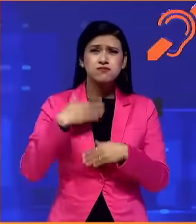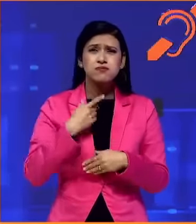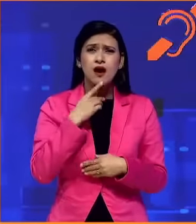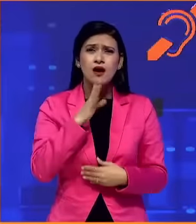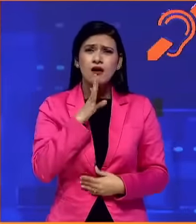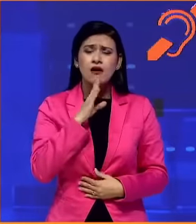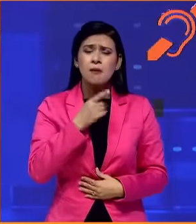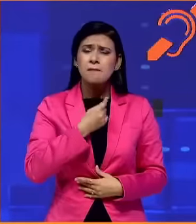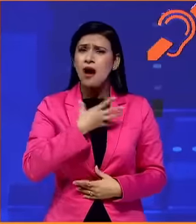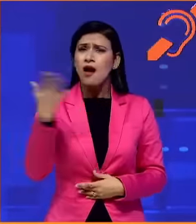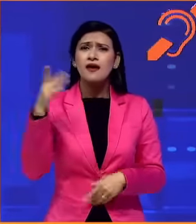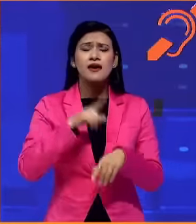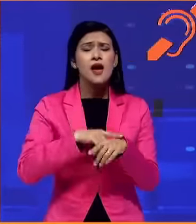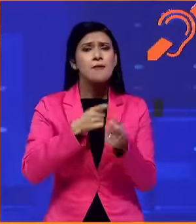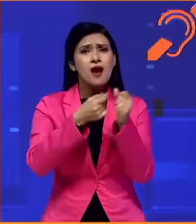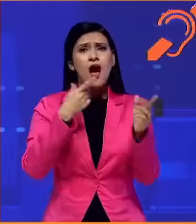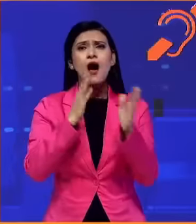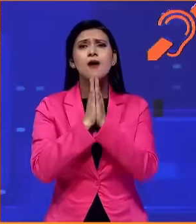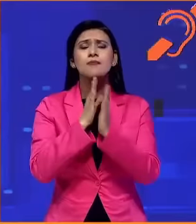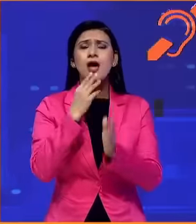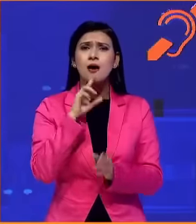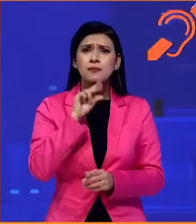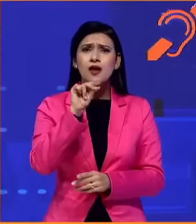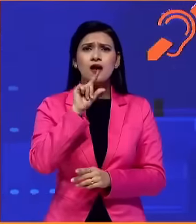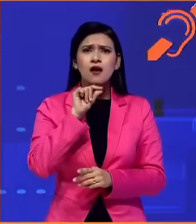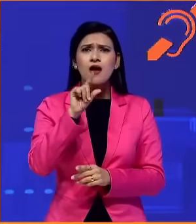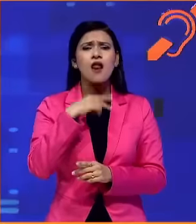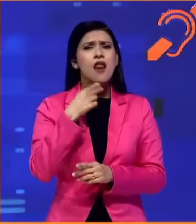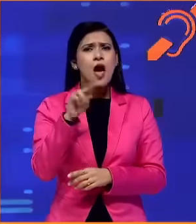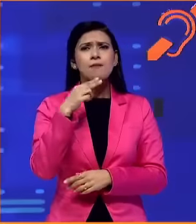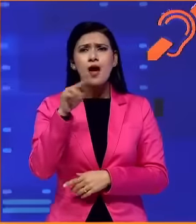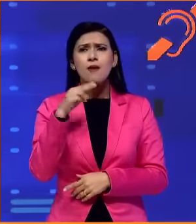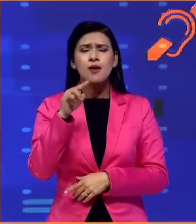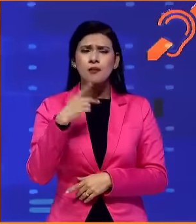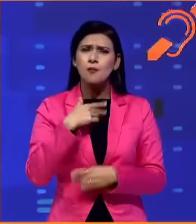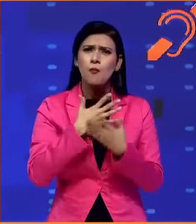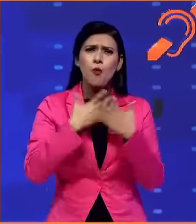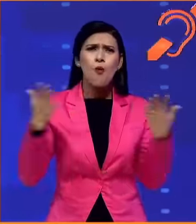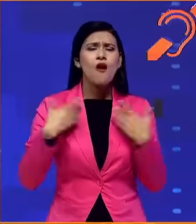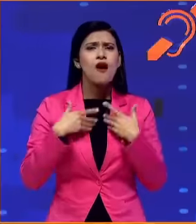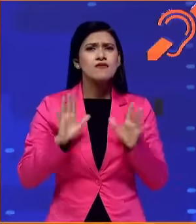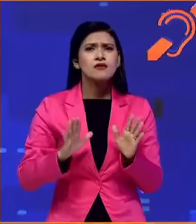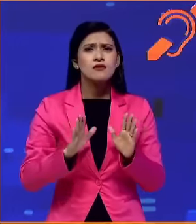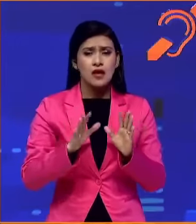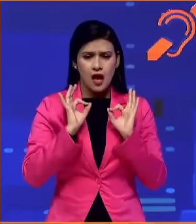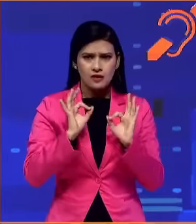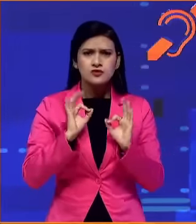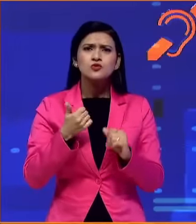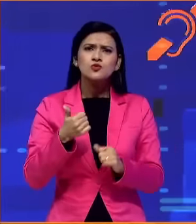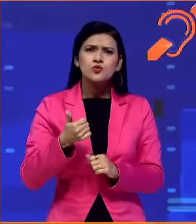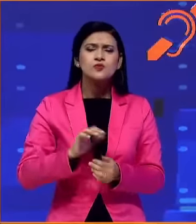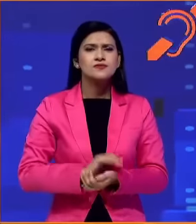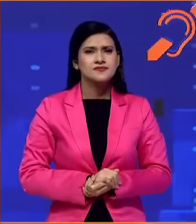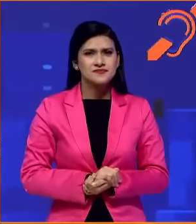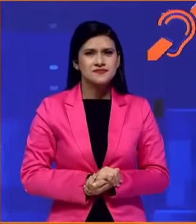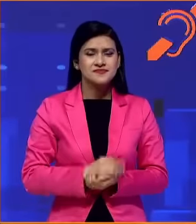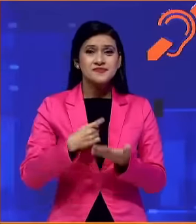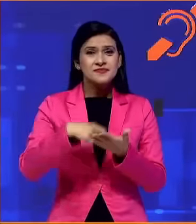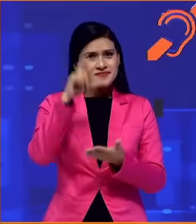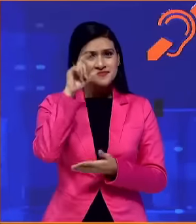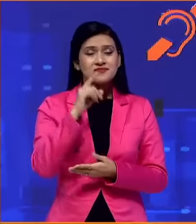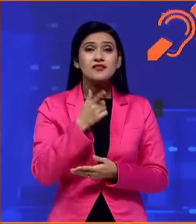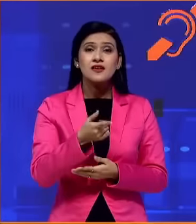सुबहऔरशामहजारोंबारयहीकहताहूं।इसलिए भगवानकानामलेनाअच्छाहै,औरजितनाअधिकआप इसकाजापकरेंगे,उतनाहीबेहतरहोगा।तोफिरसोनियागांधी और